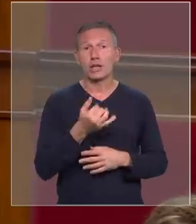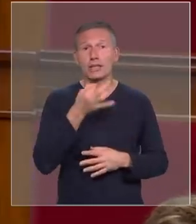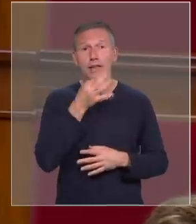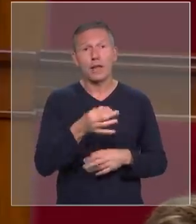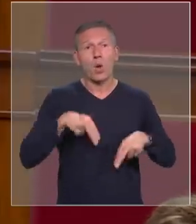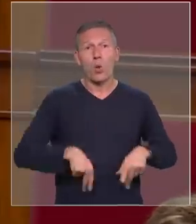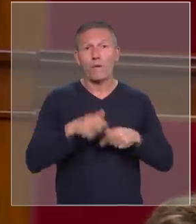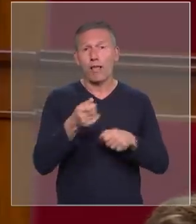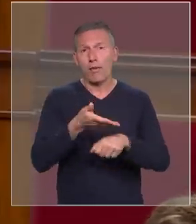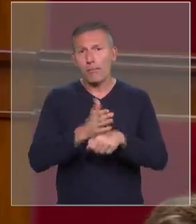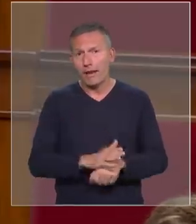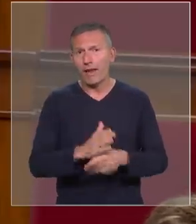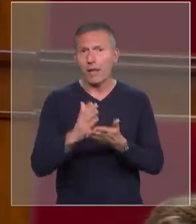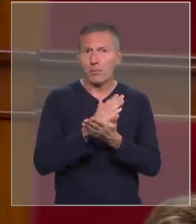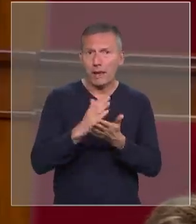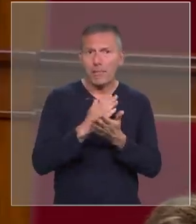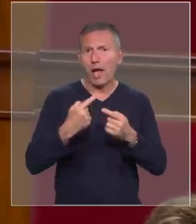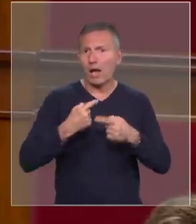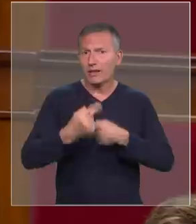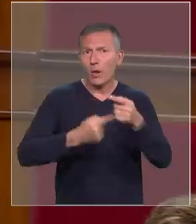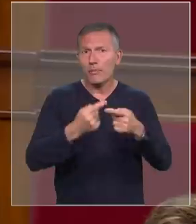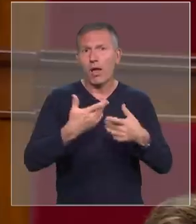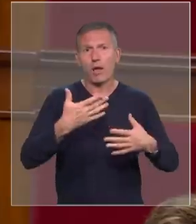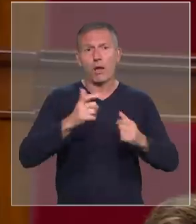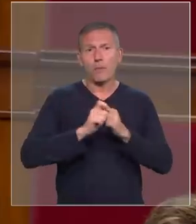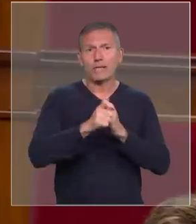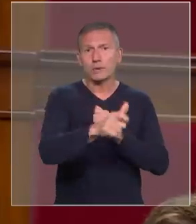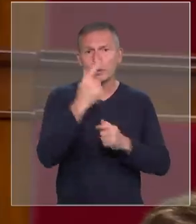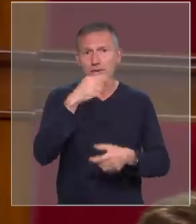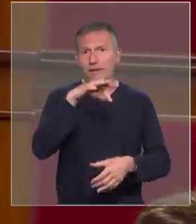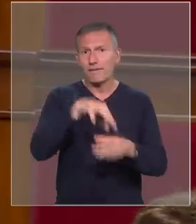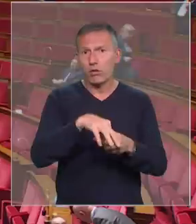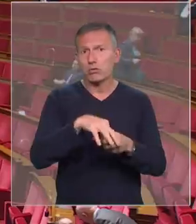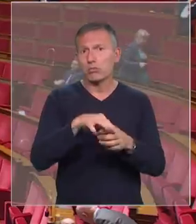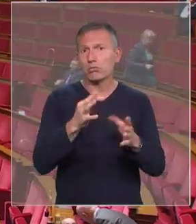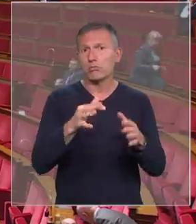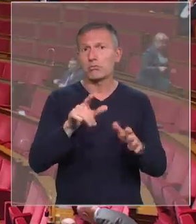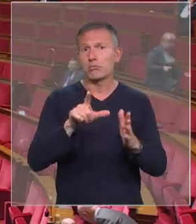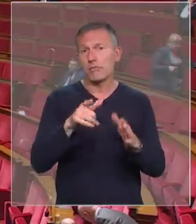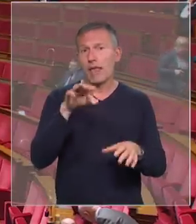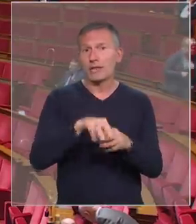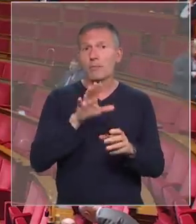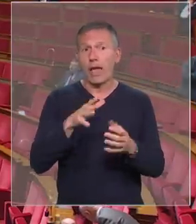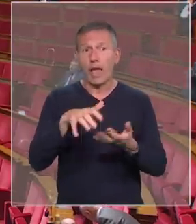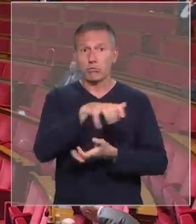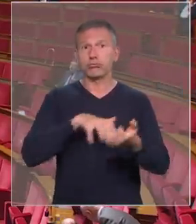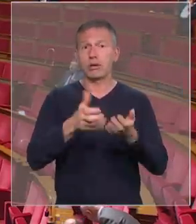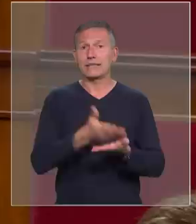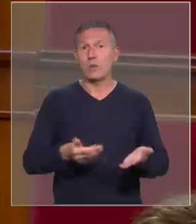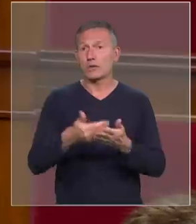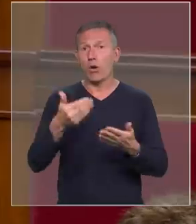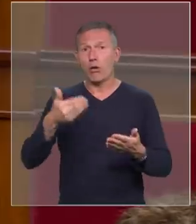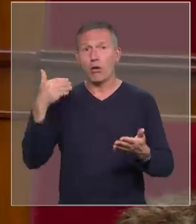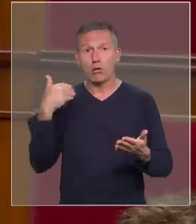gouvernement français serait attentif à la préparation et au déroulement du processus électoral à venir dans ce pays. Pourtant, malgré la tournure extrêmement grave qu'ont pris les événements ces derniers